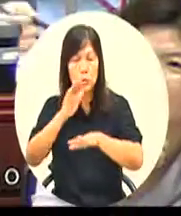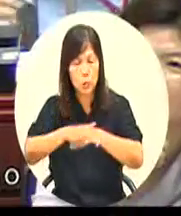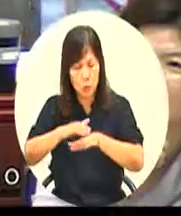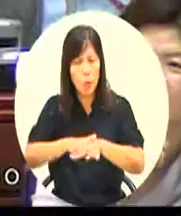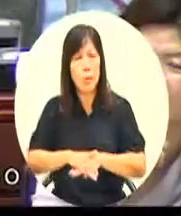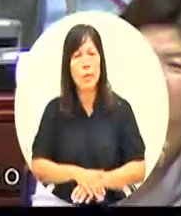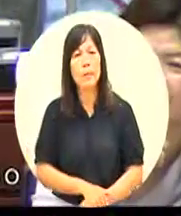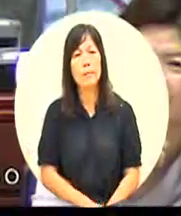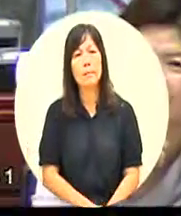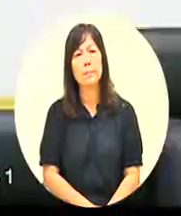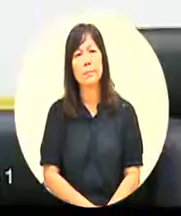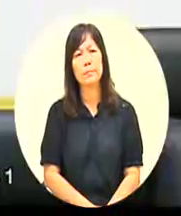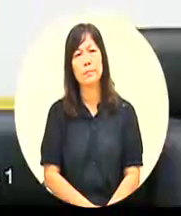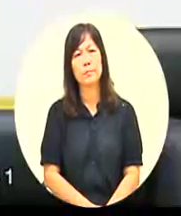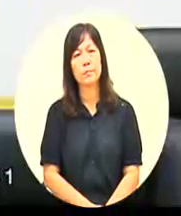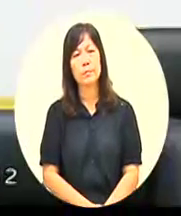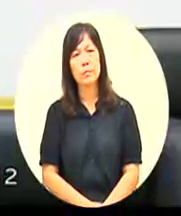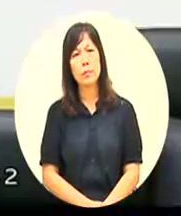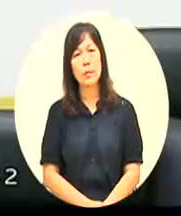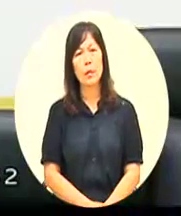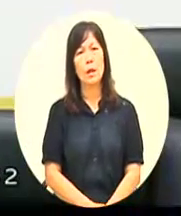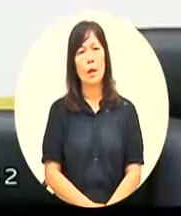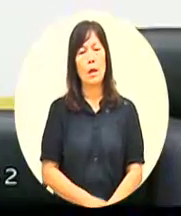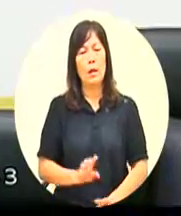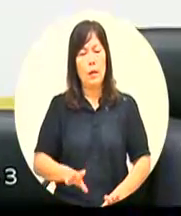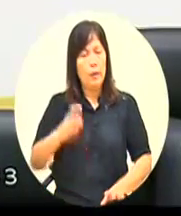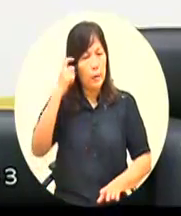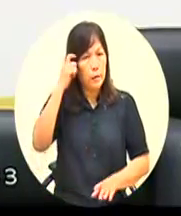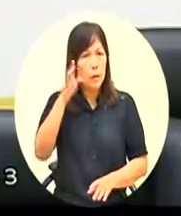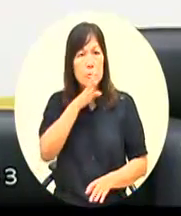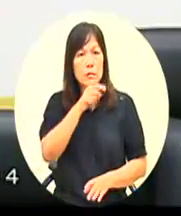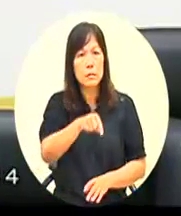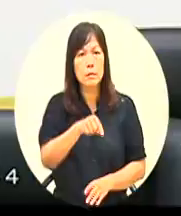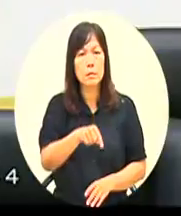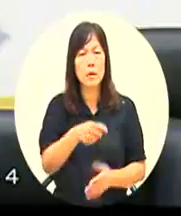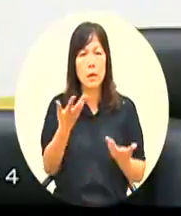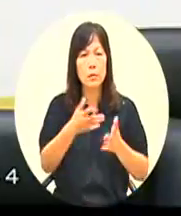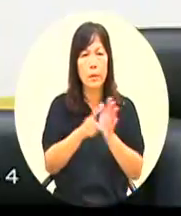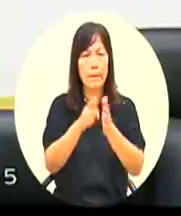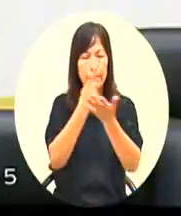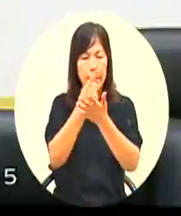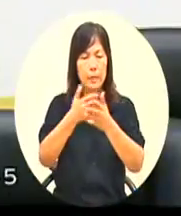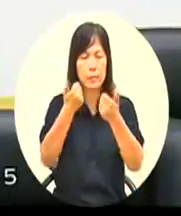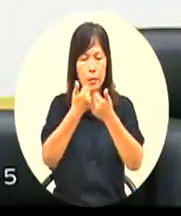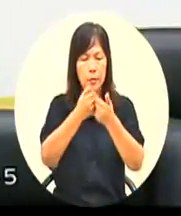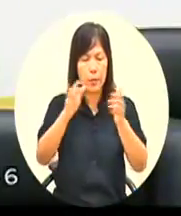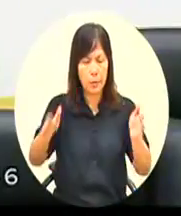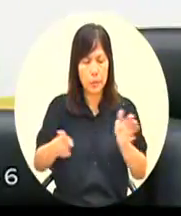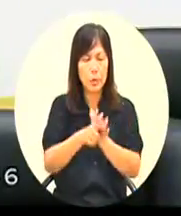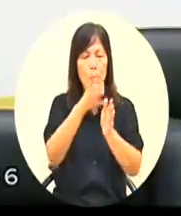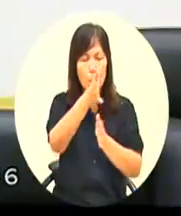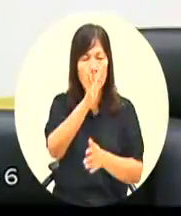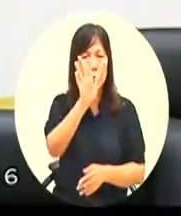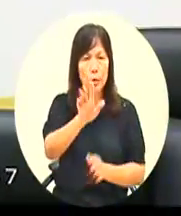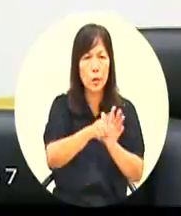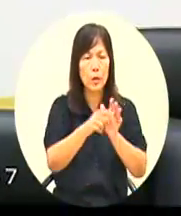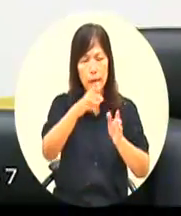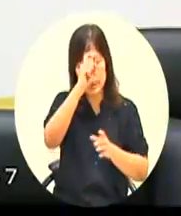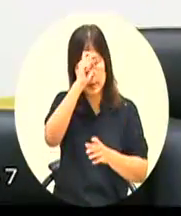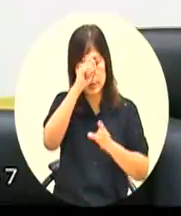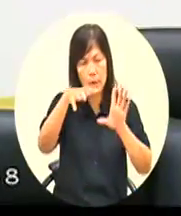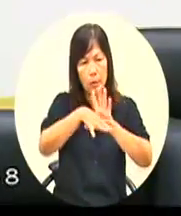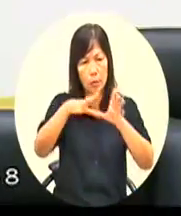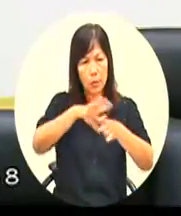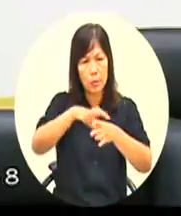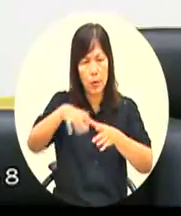谢谢，请坐。那我就希望说因为这个事情每一次会期都在问，所以我希望文化局这边是积